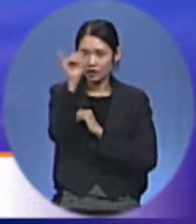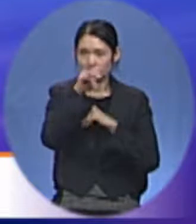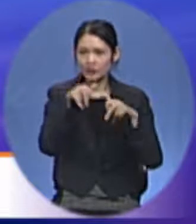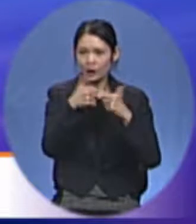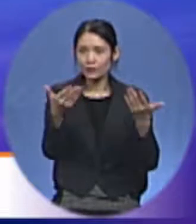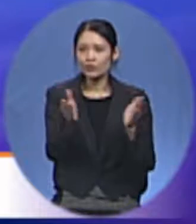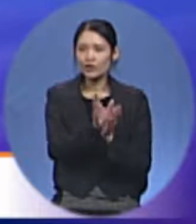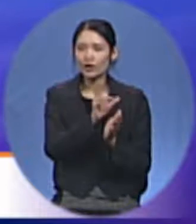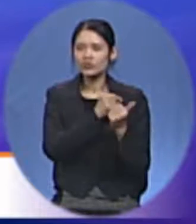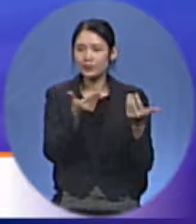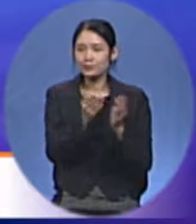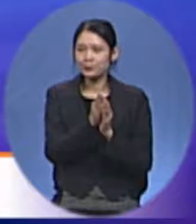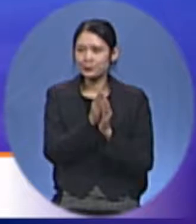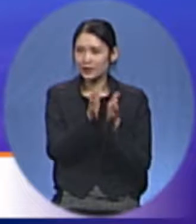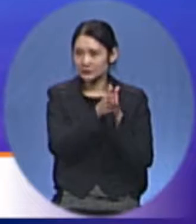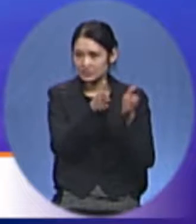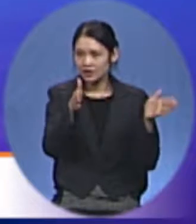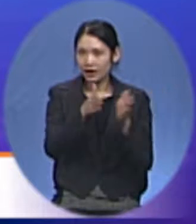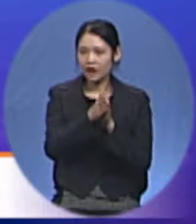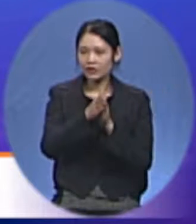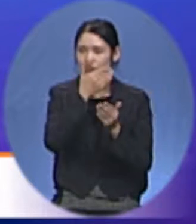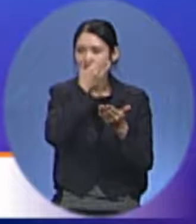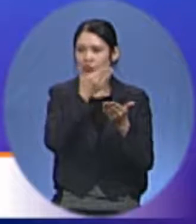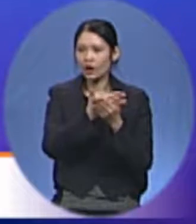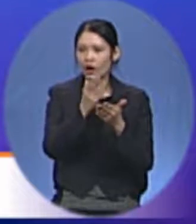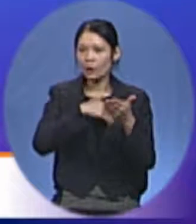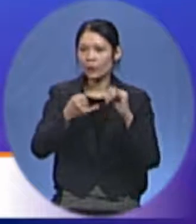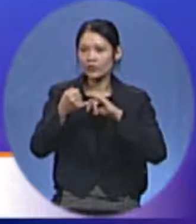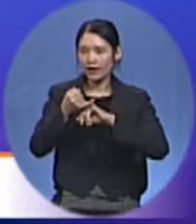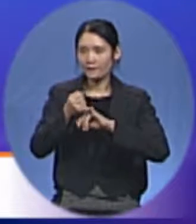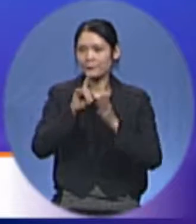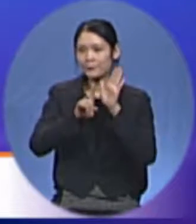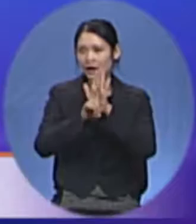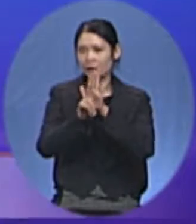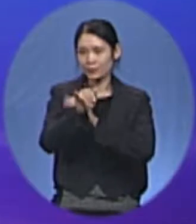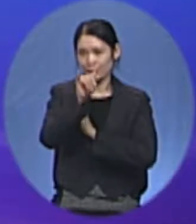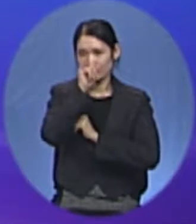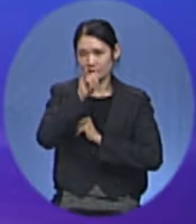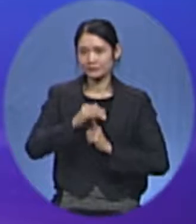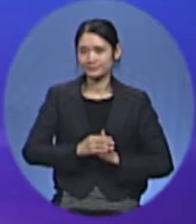장애인위원회를 출범하고 이 핵심 공약을 발표했습니다. 이명화 기자입니다.